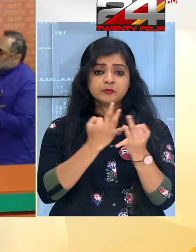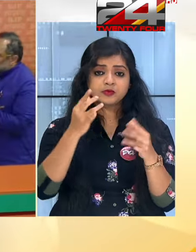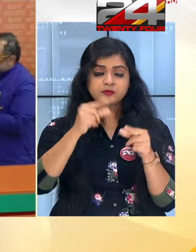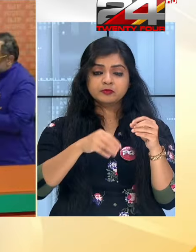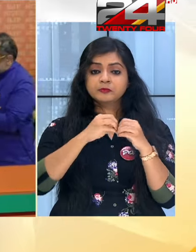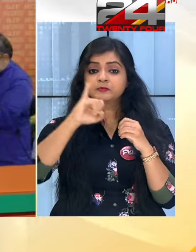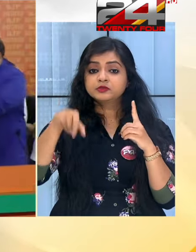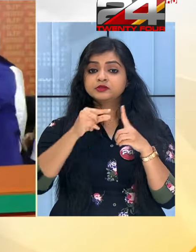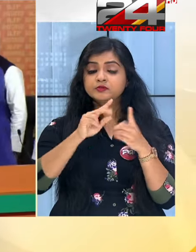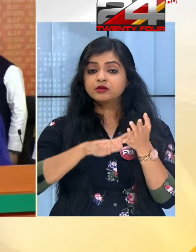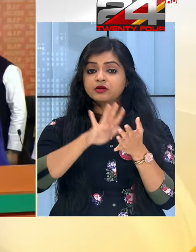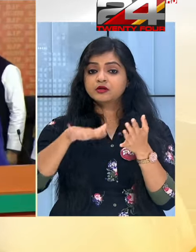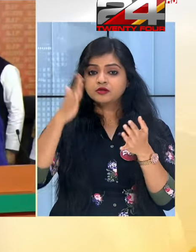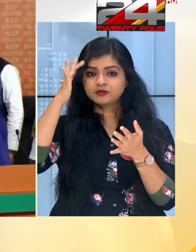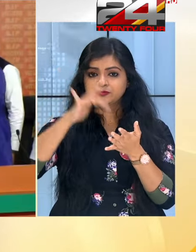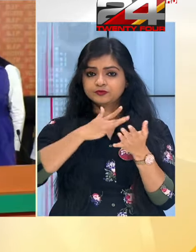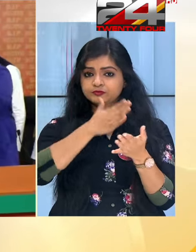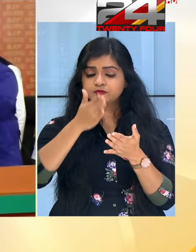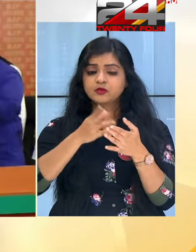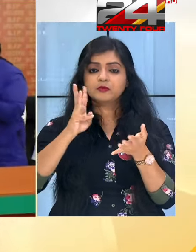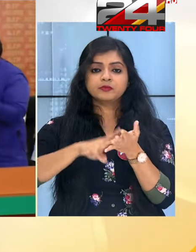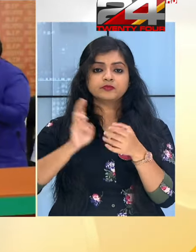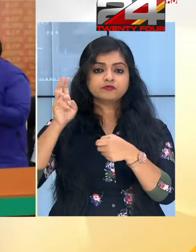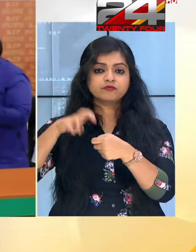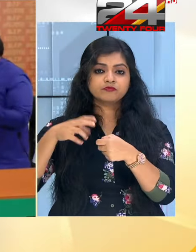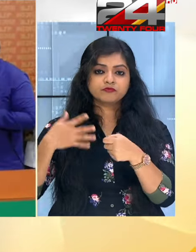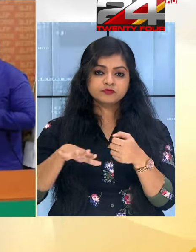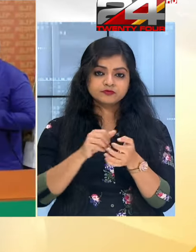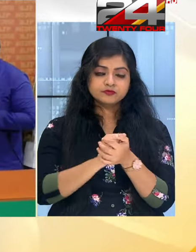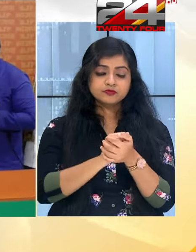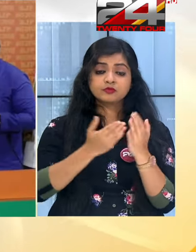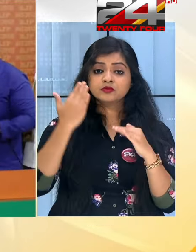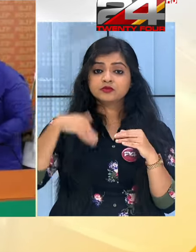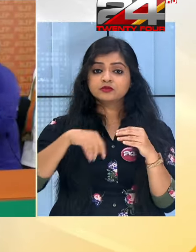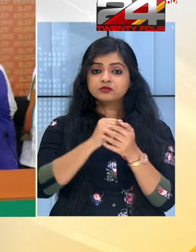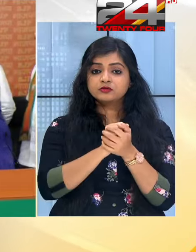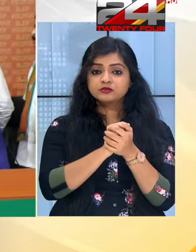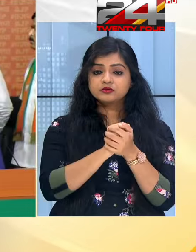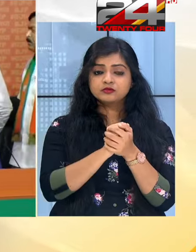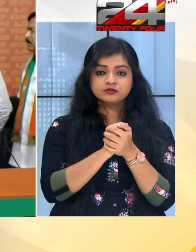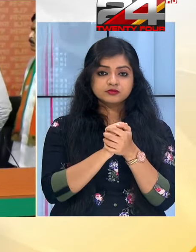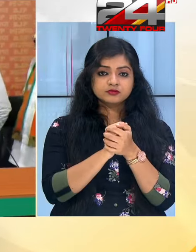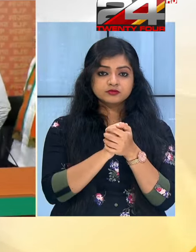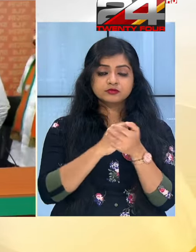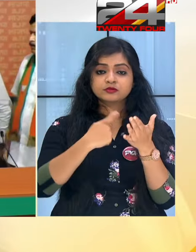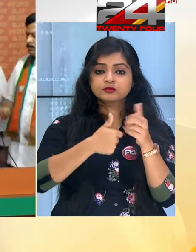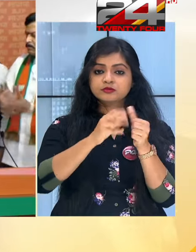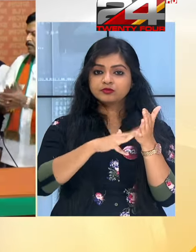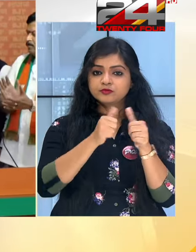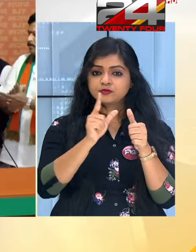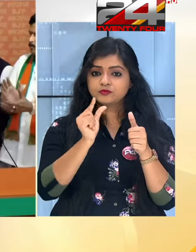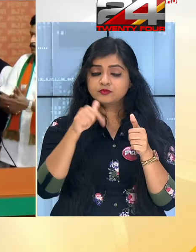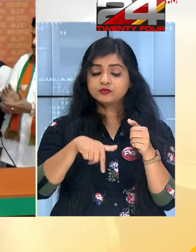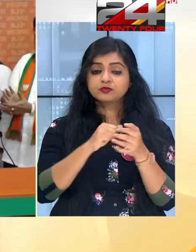ജെ പി ദേശീയ ആസ്ഥാനത്തെത്തി അംഗത്വം എടുത്തിട്ടുണ്ട്. നേരത്തെ ടി ഡി പിക്കൊപ്പമായിരുന്ന രാമലു പിന്നീട് ബി